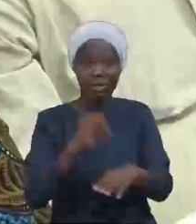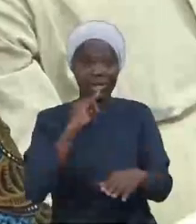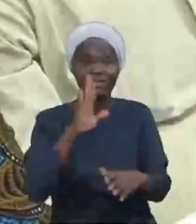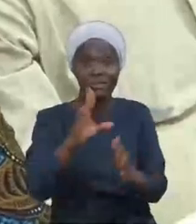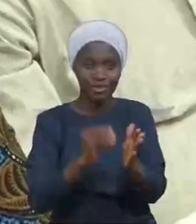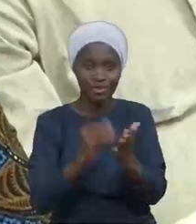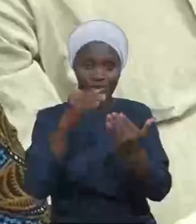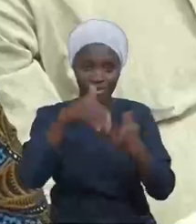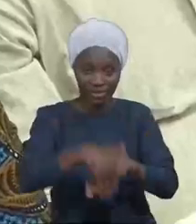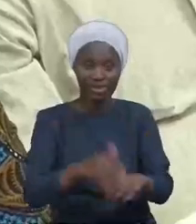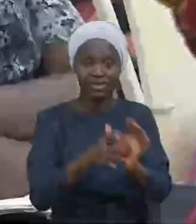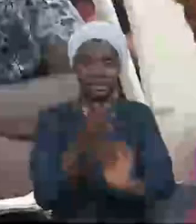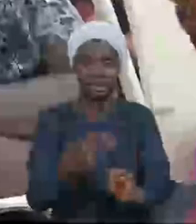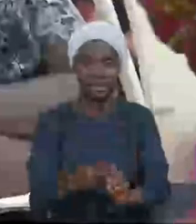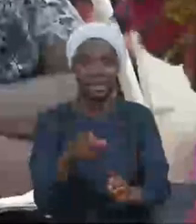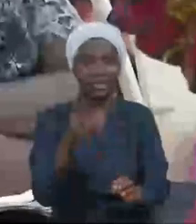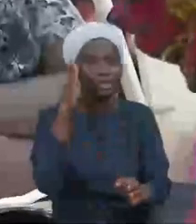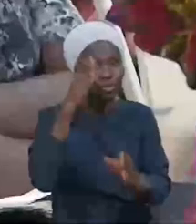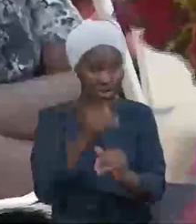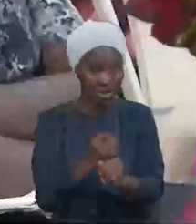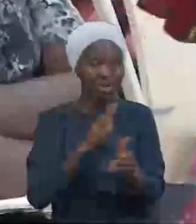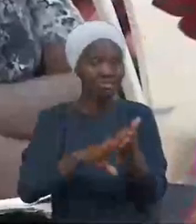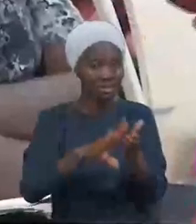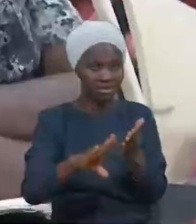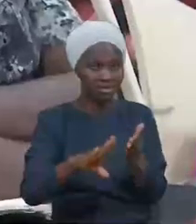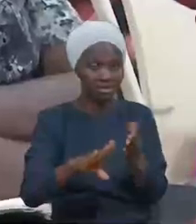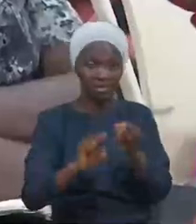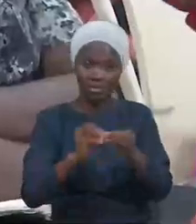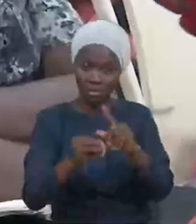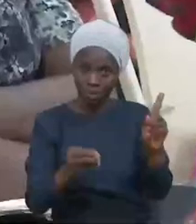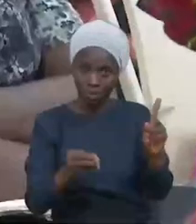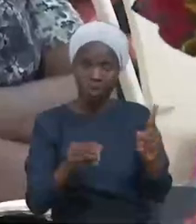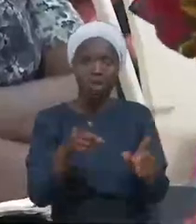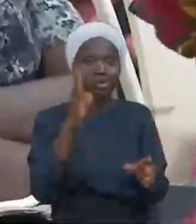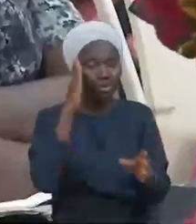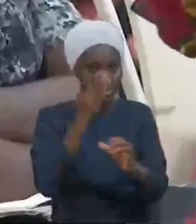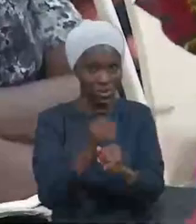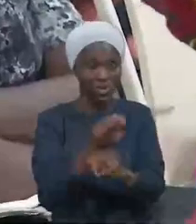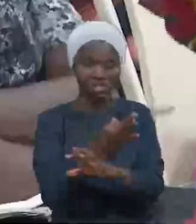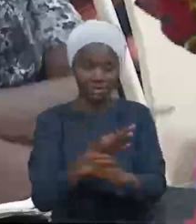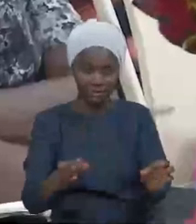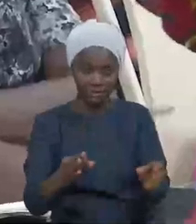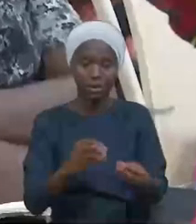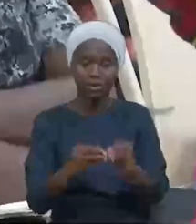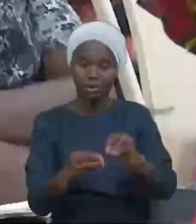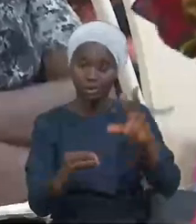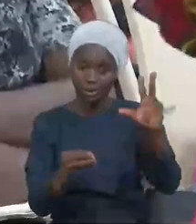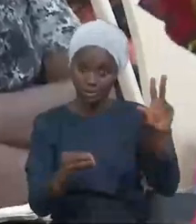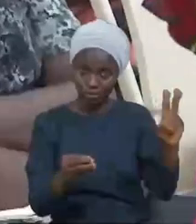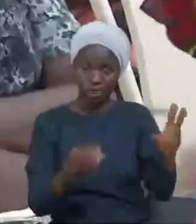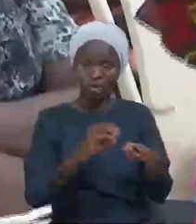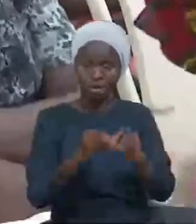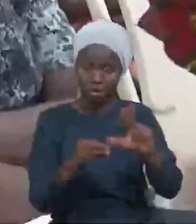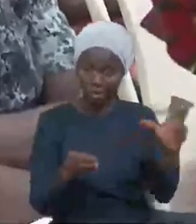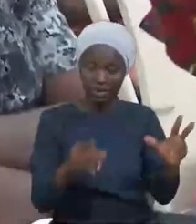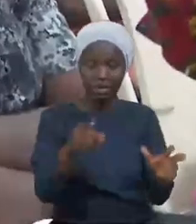Tu auras le pardon premièrement, ensuite tu auras libération troisièmement, et troisièmement, tu auras